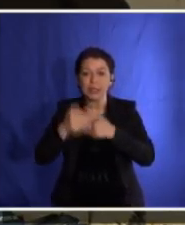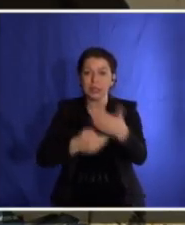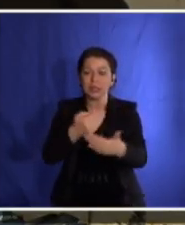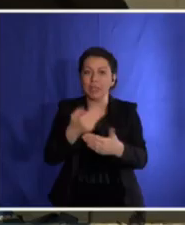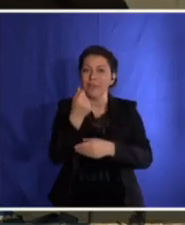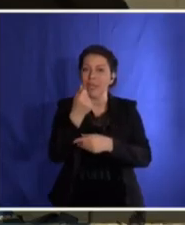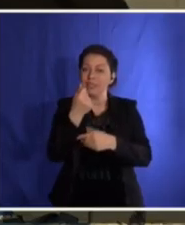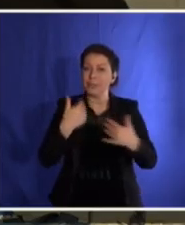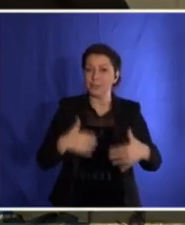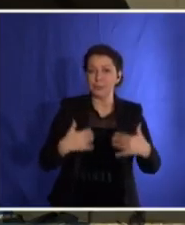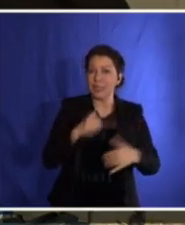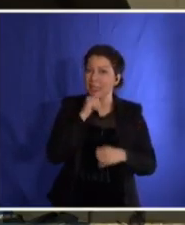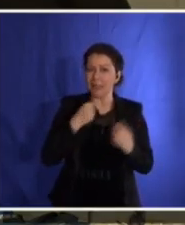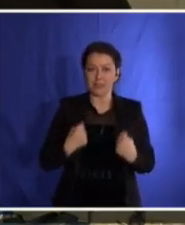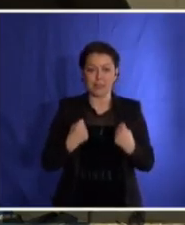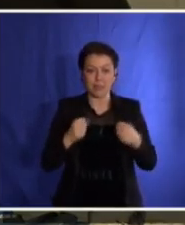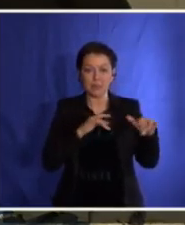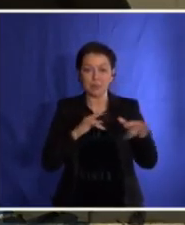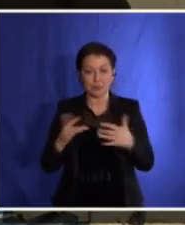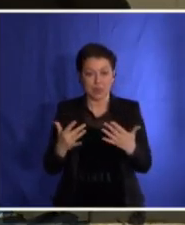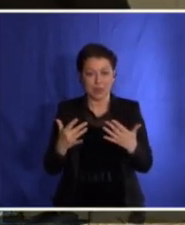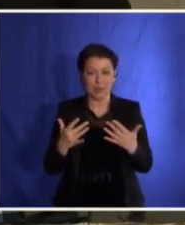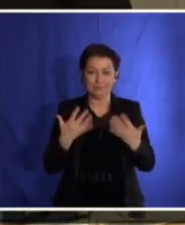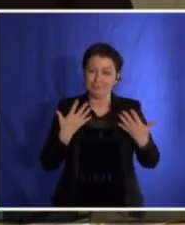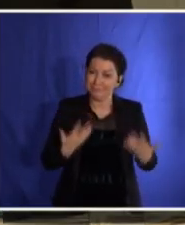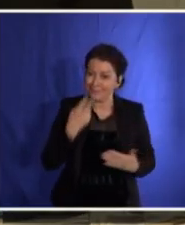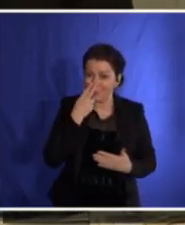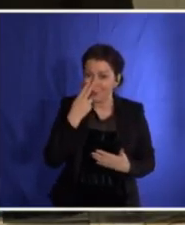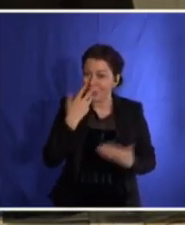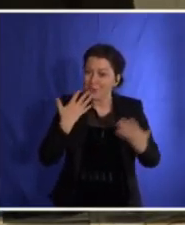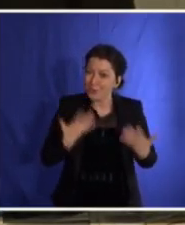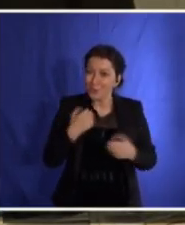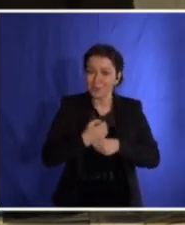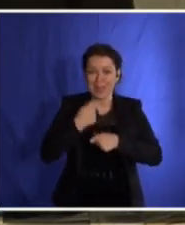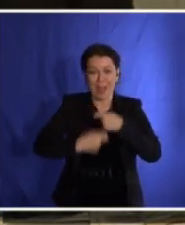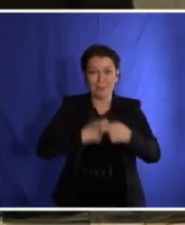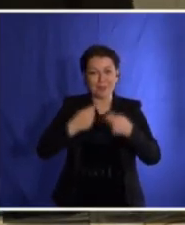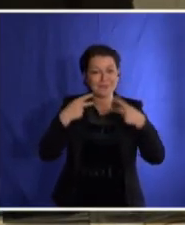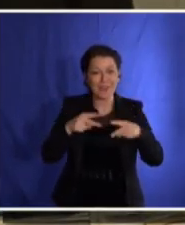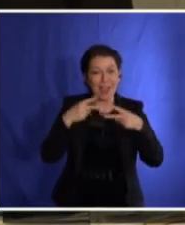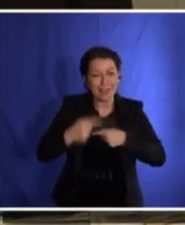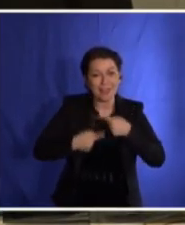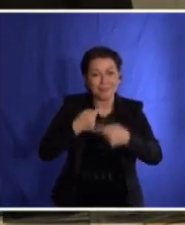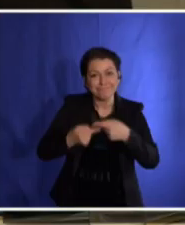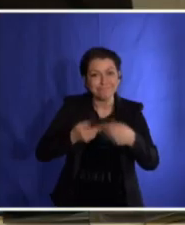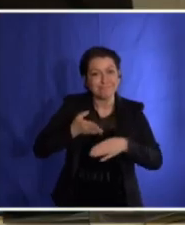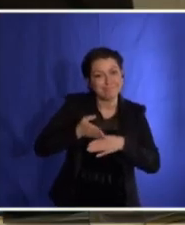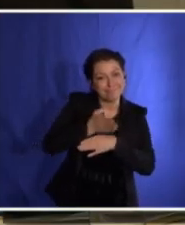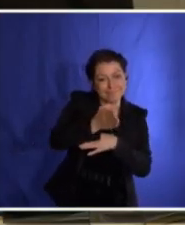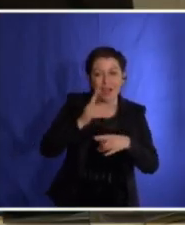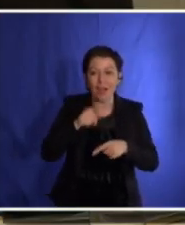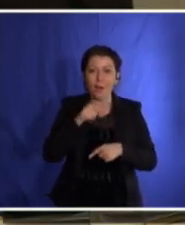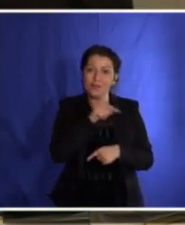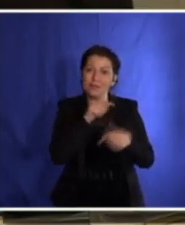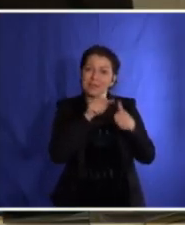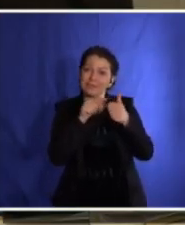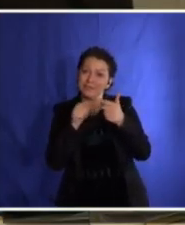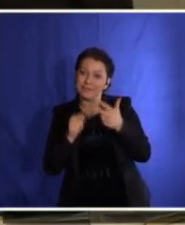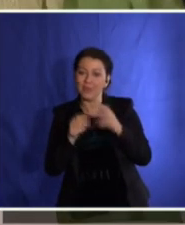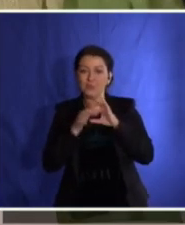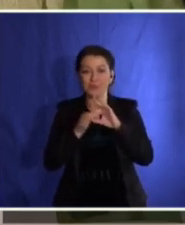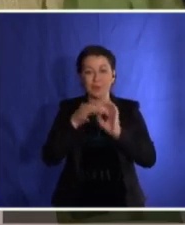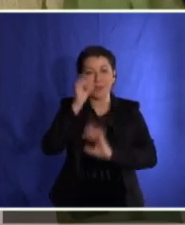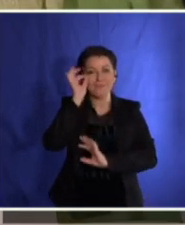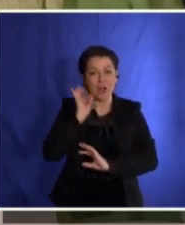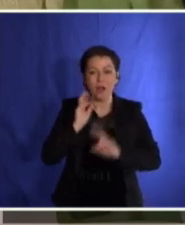abgesichert ist. Das ist von gestern, daran müssen wir arbeiten, dass wir weiterkommen, dass wir genau diese Punkte weiter für uns Frauen